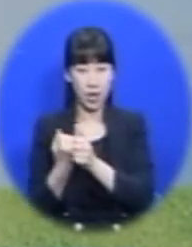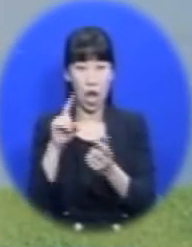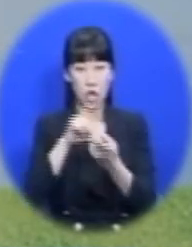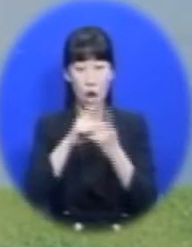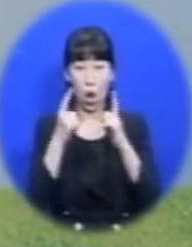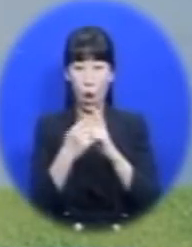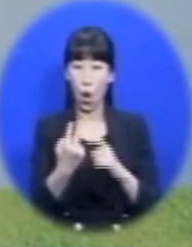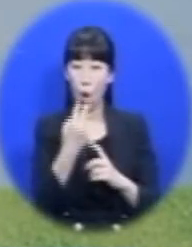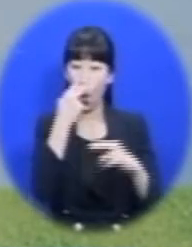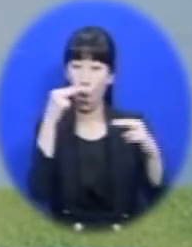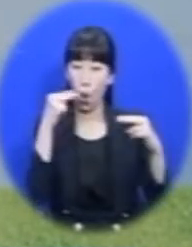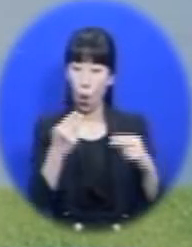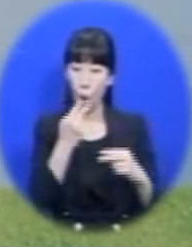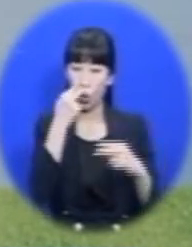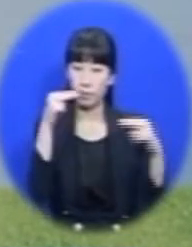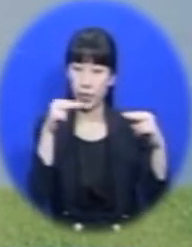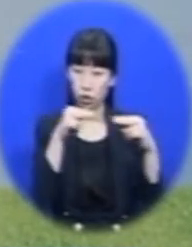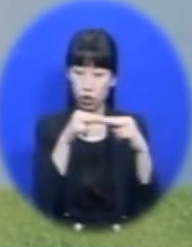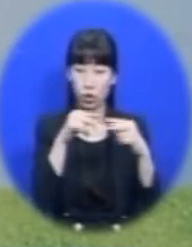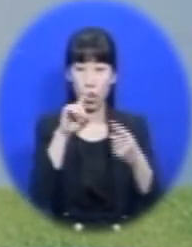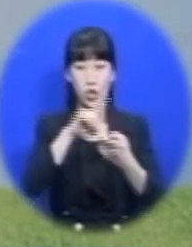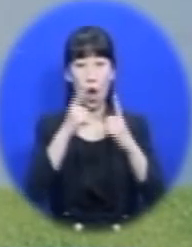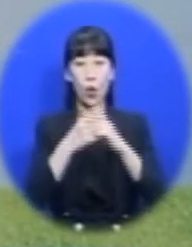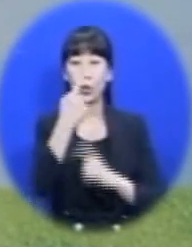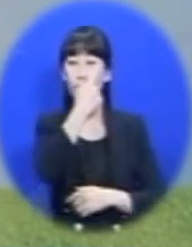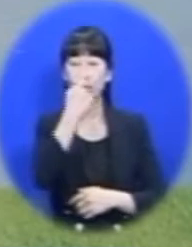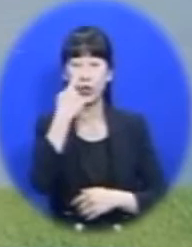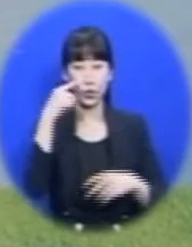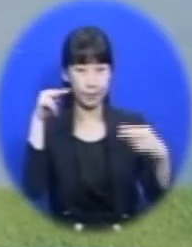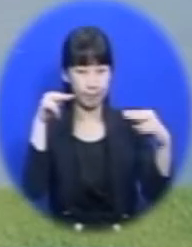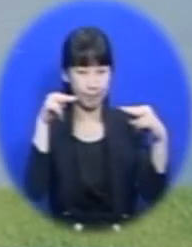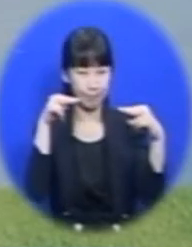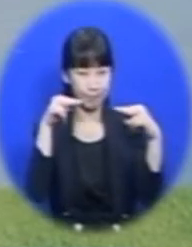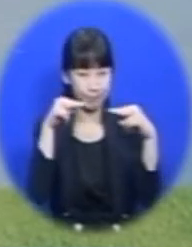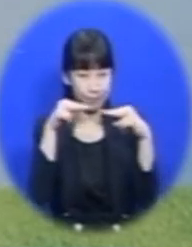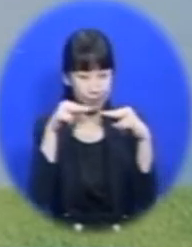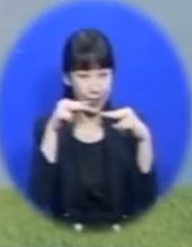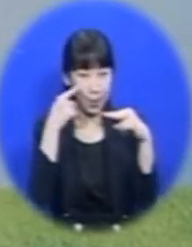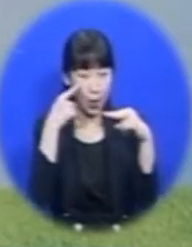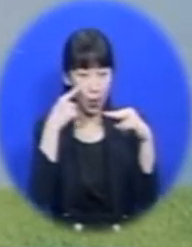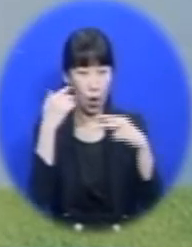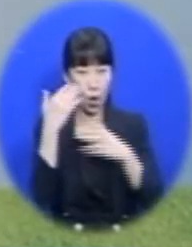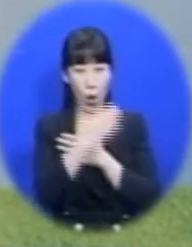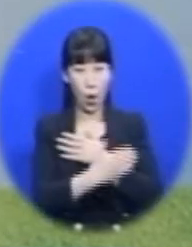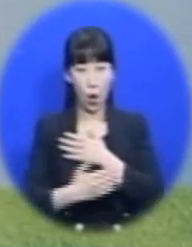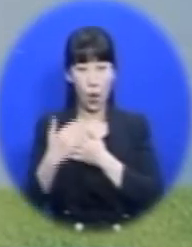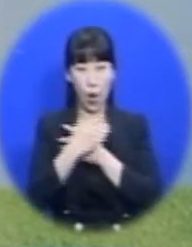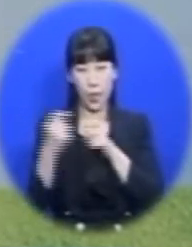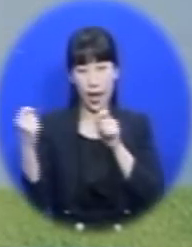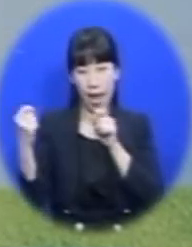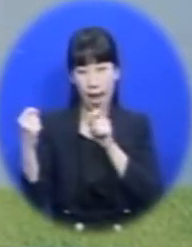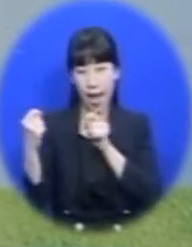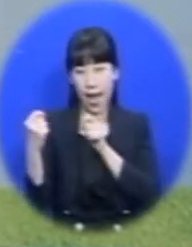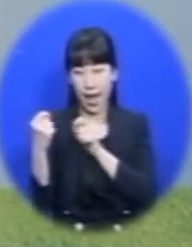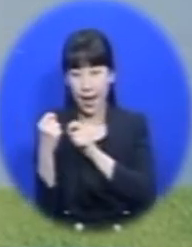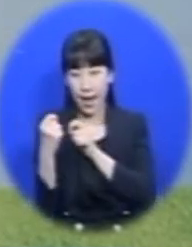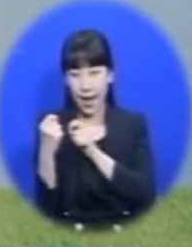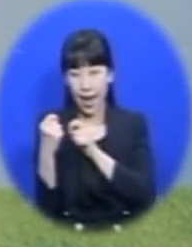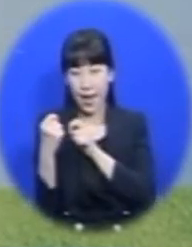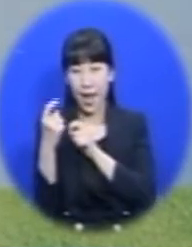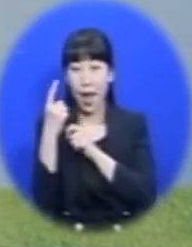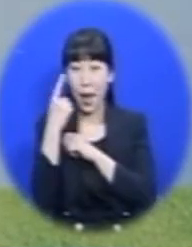호흡을 이렇게 하게 하고 연인처럼 서로 눈을 오래 응시하게 하고 몸이 닿지 않는 상태에서 최대한